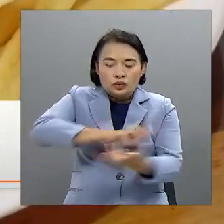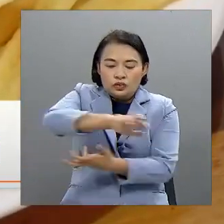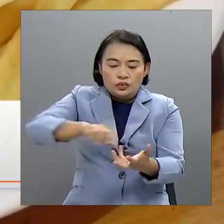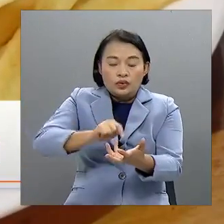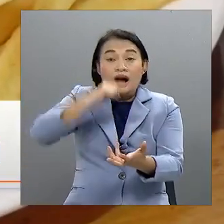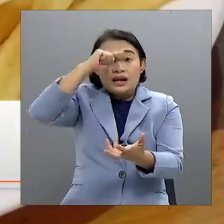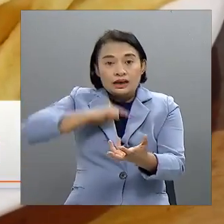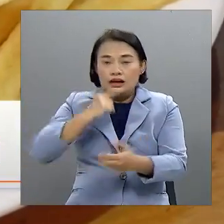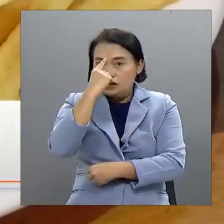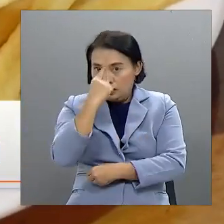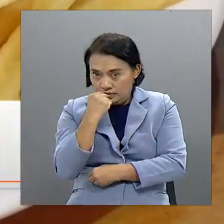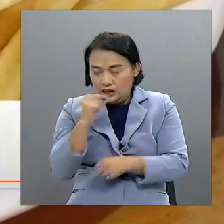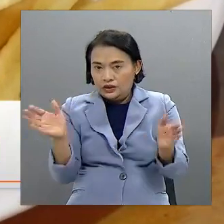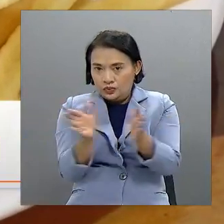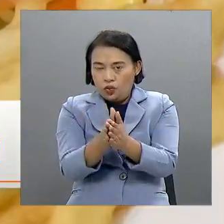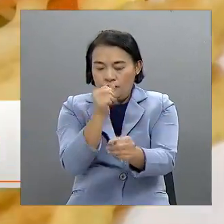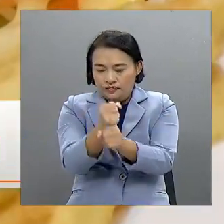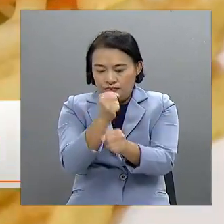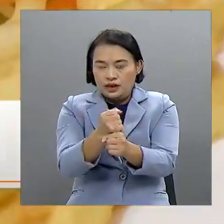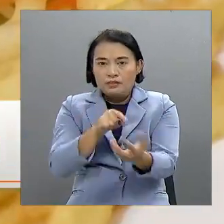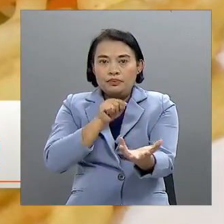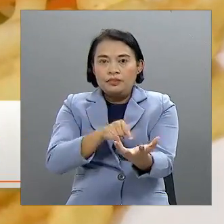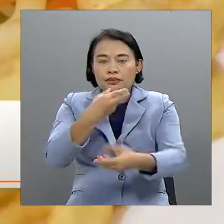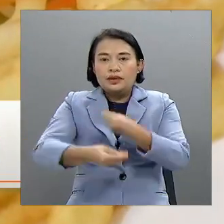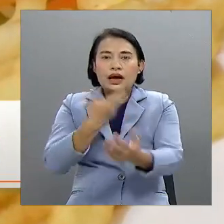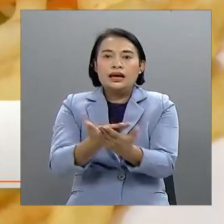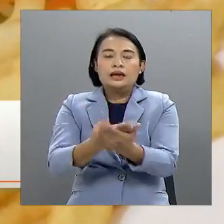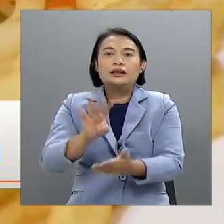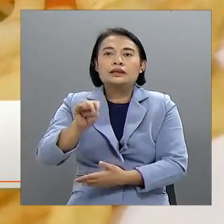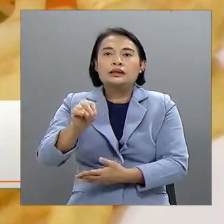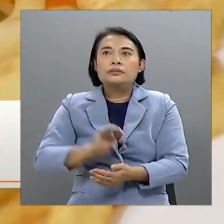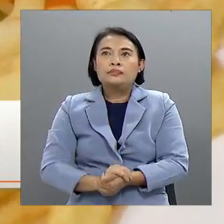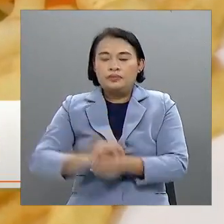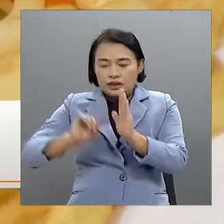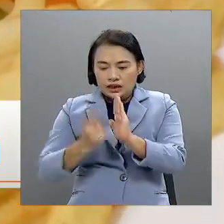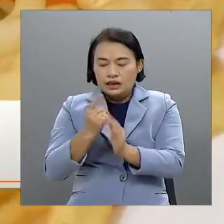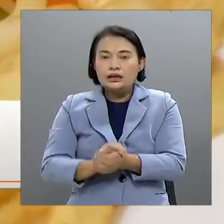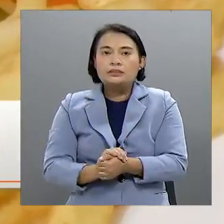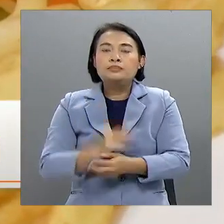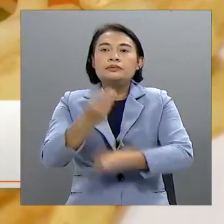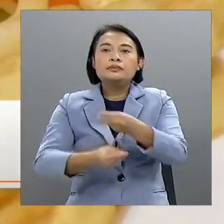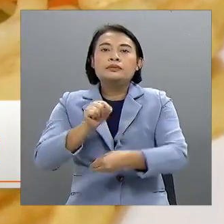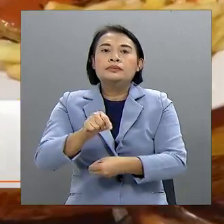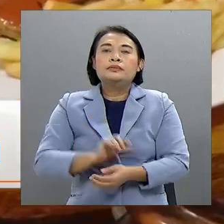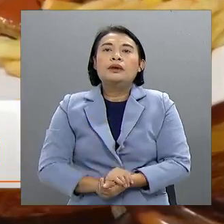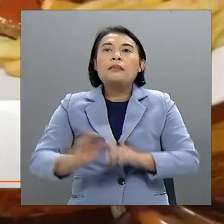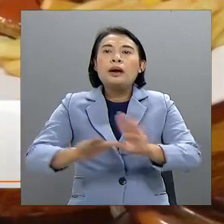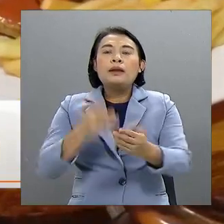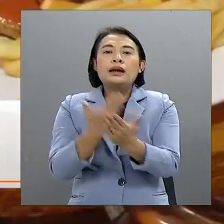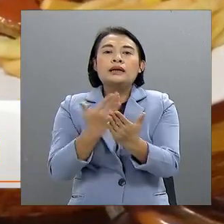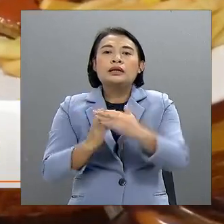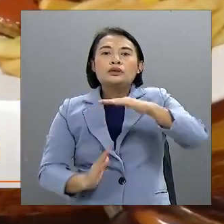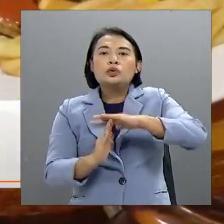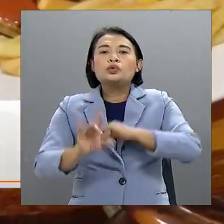คะขายในราคา40บาทค่ะราคาเริ่มต้นสูงสุดไม่เกิน100บาทคือกำเงิน100บา